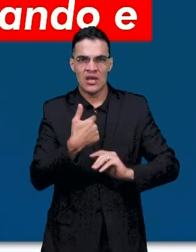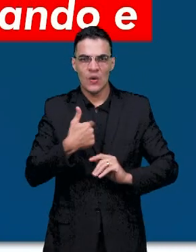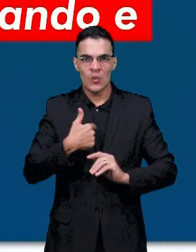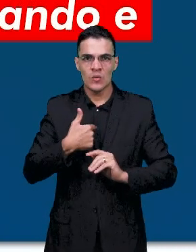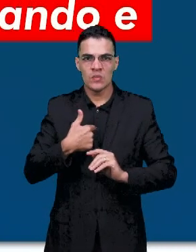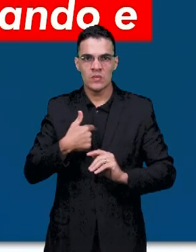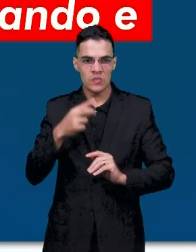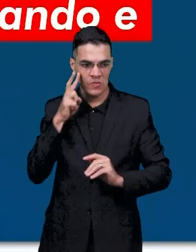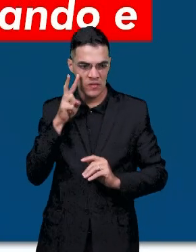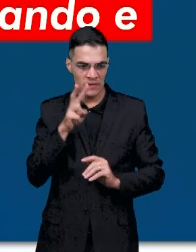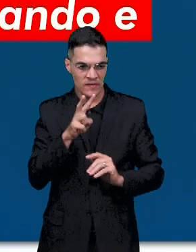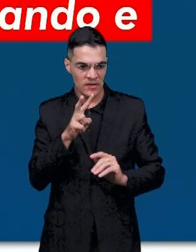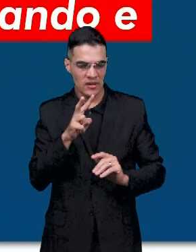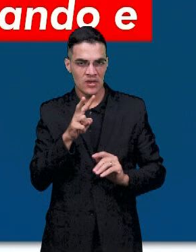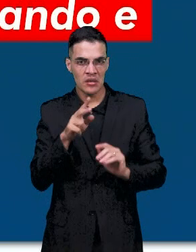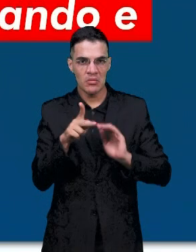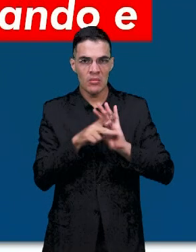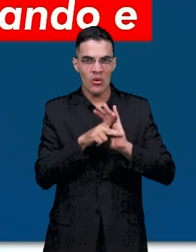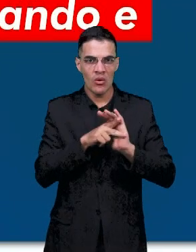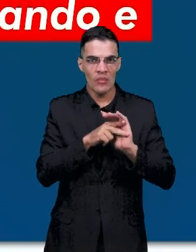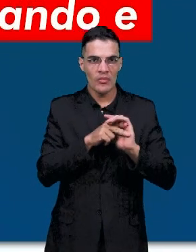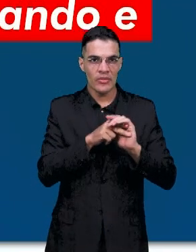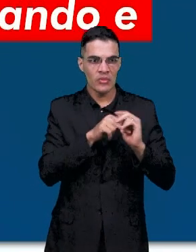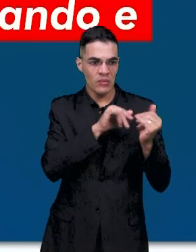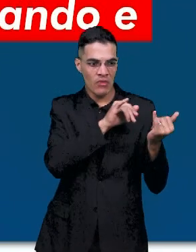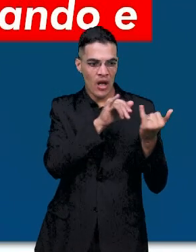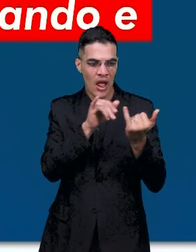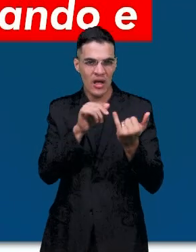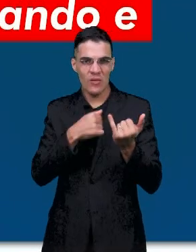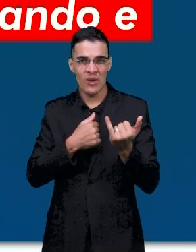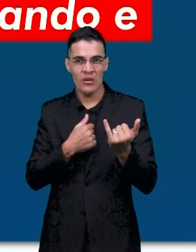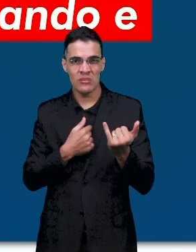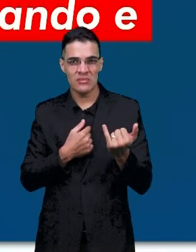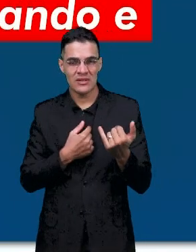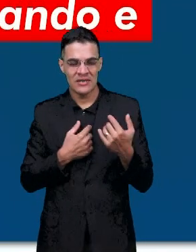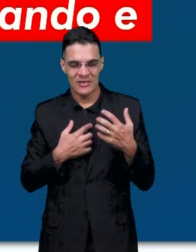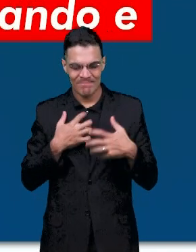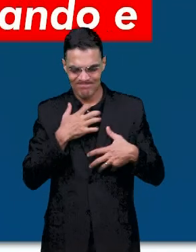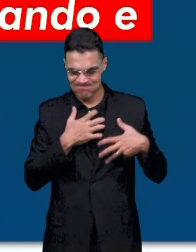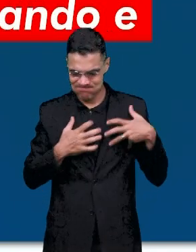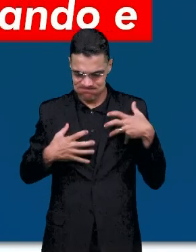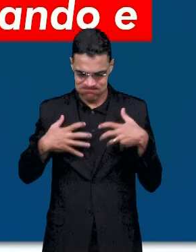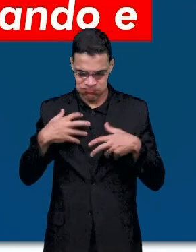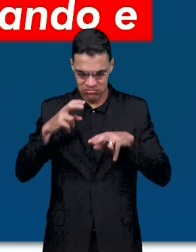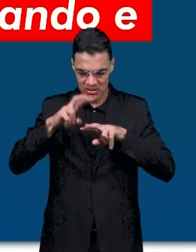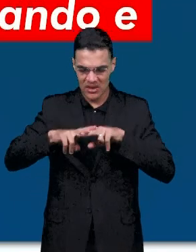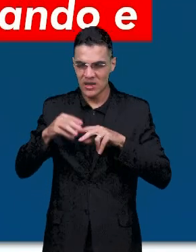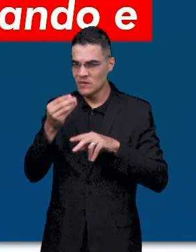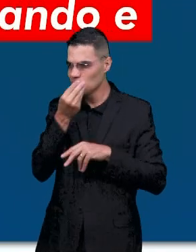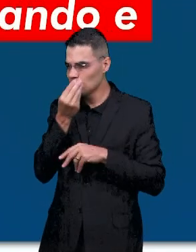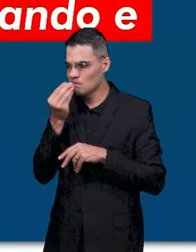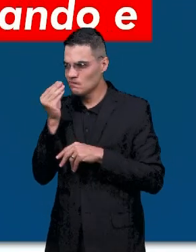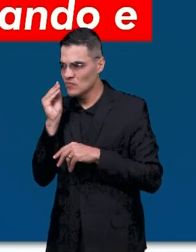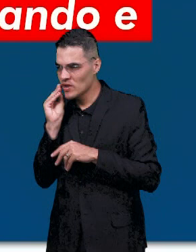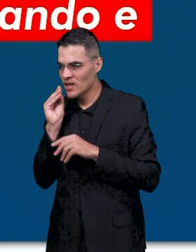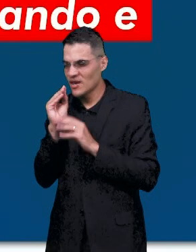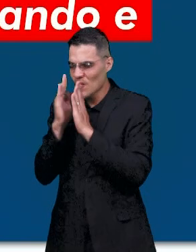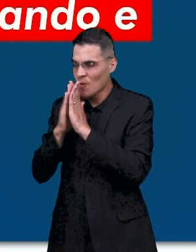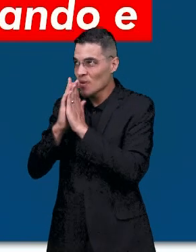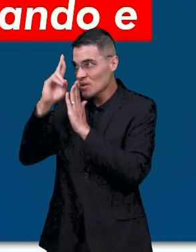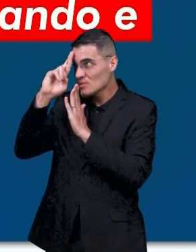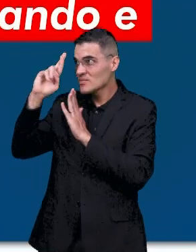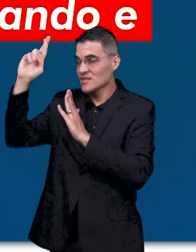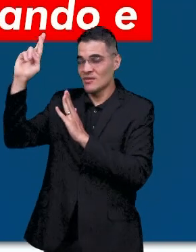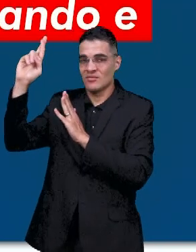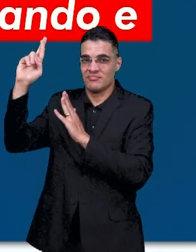и ворота его сожжены огнем. И, услышав эти слова, я сел и заплакал, и печален был несколько дней,